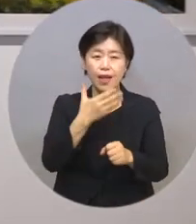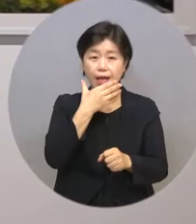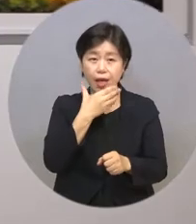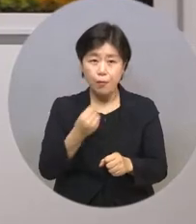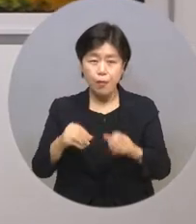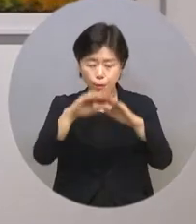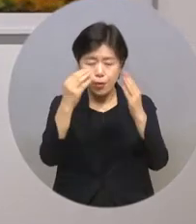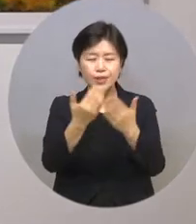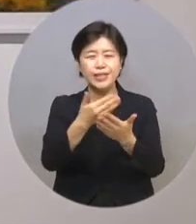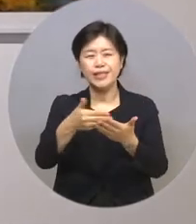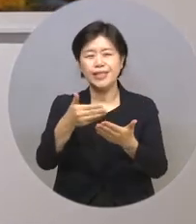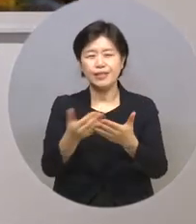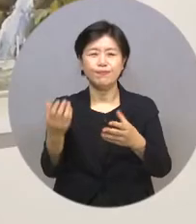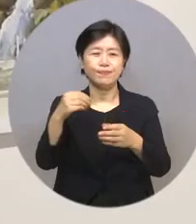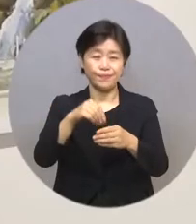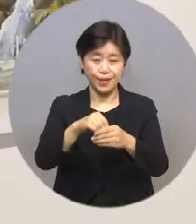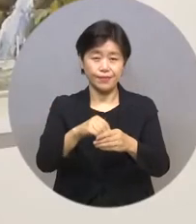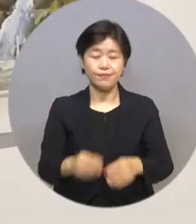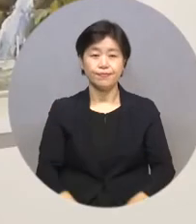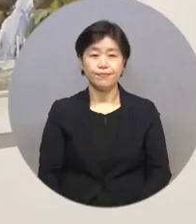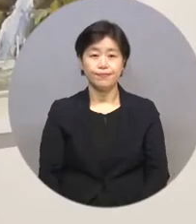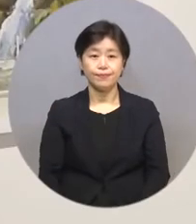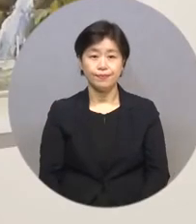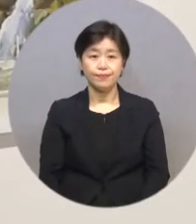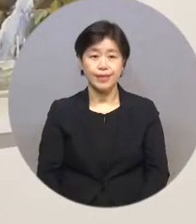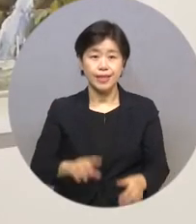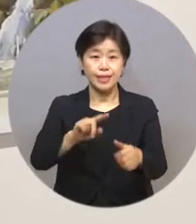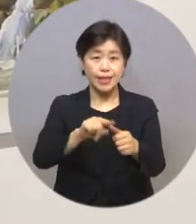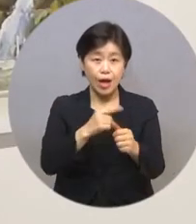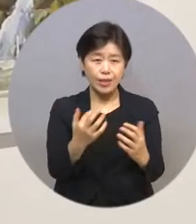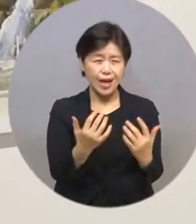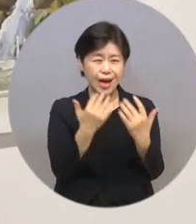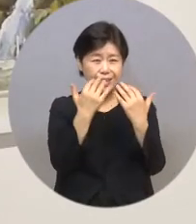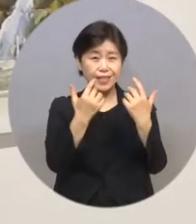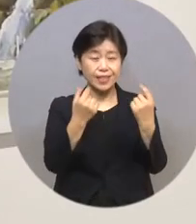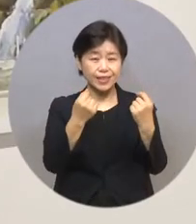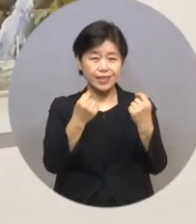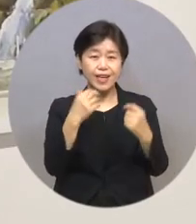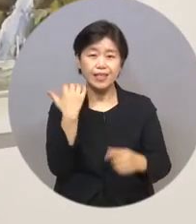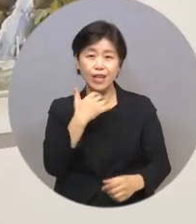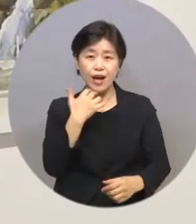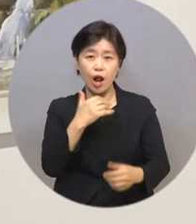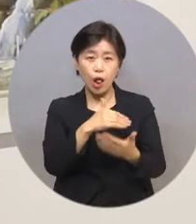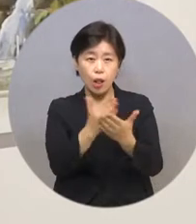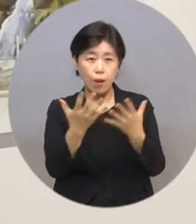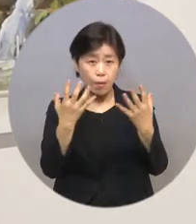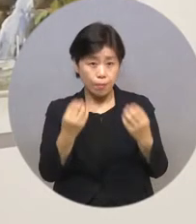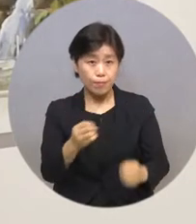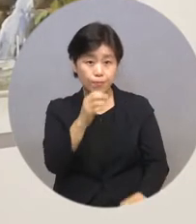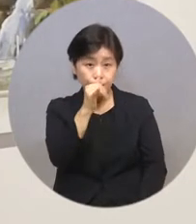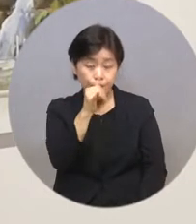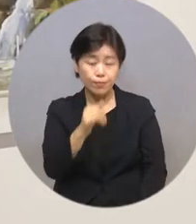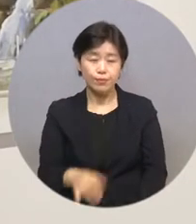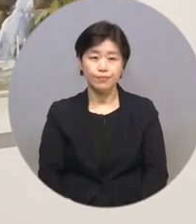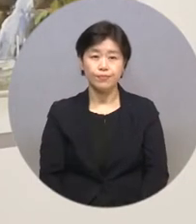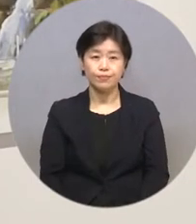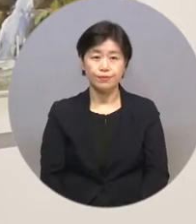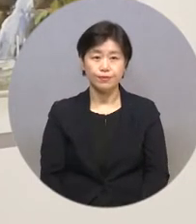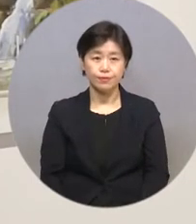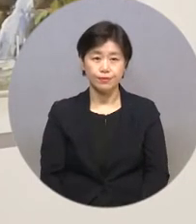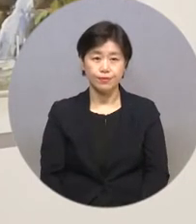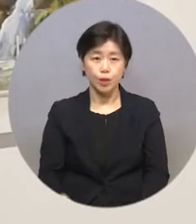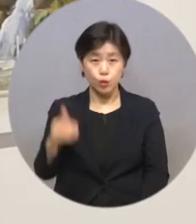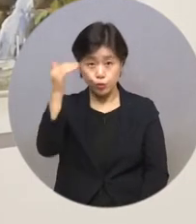화폭에 새겼습니다 자연 향기만큼이나 풍성한 색감으로 정겨움을 느낄 수 있는 작품들은